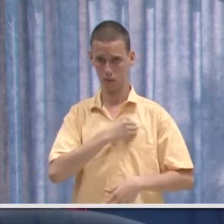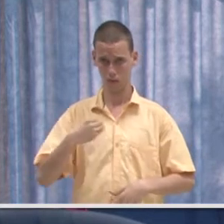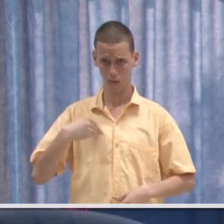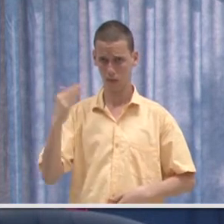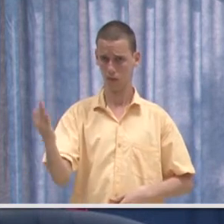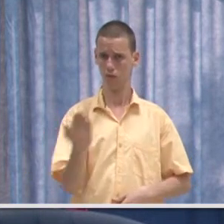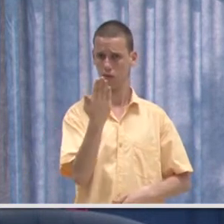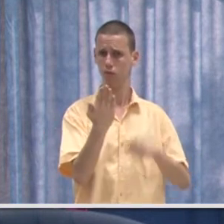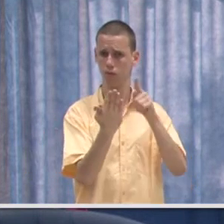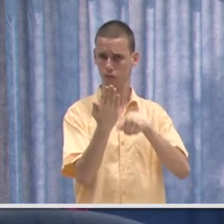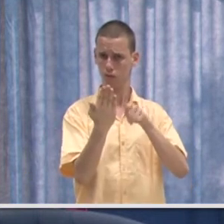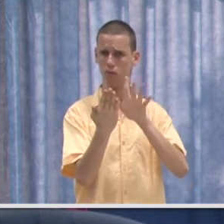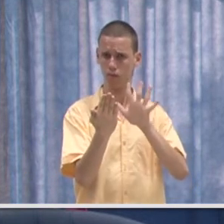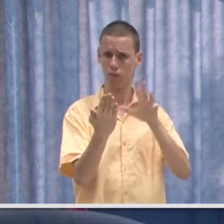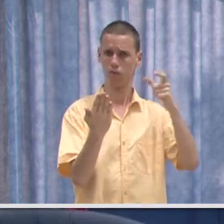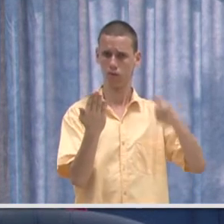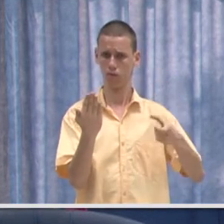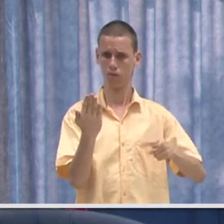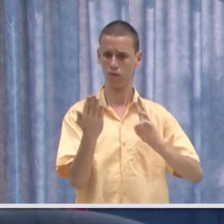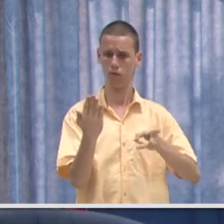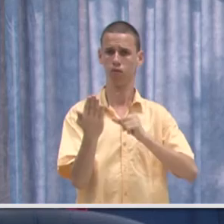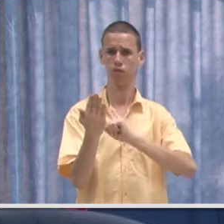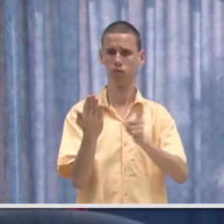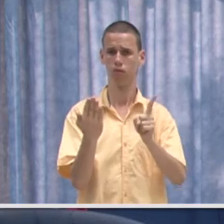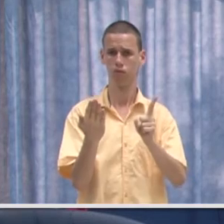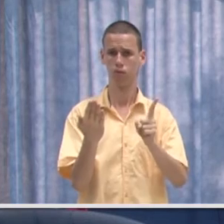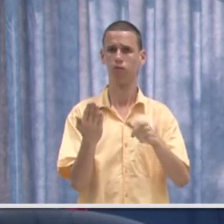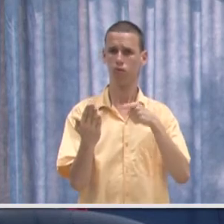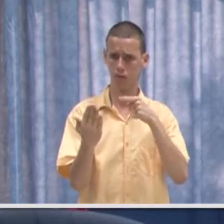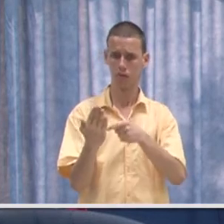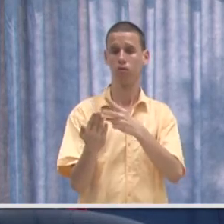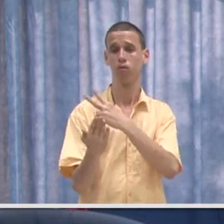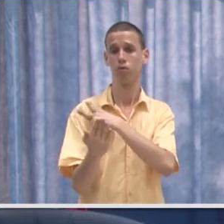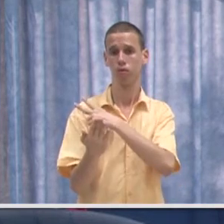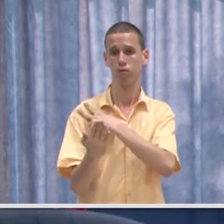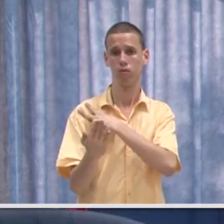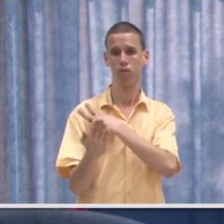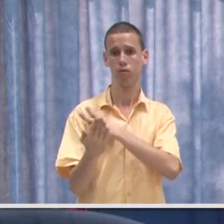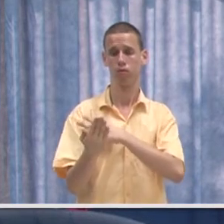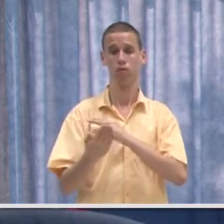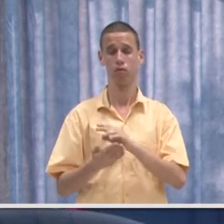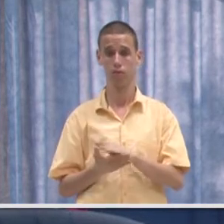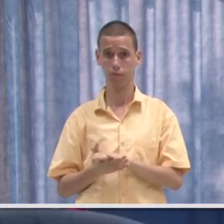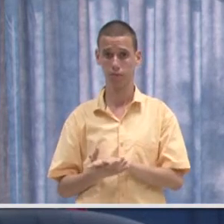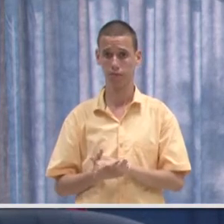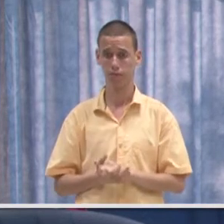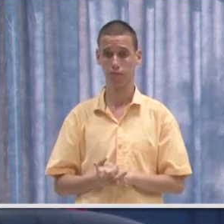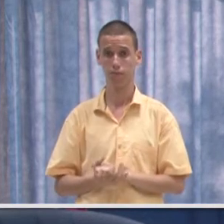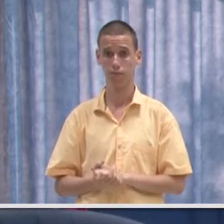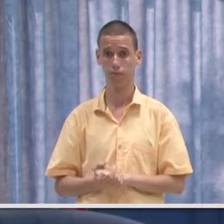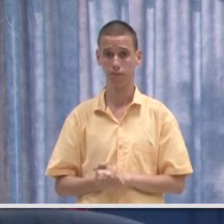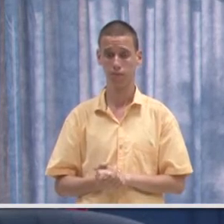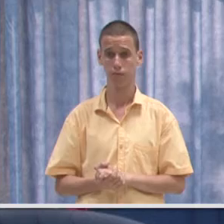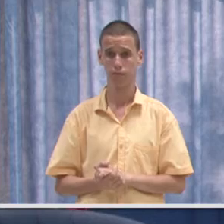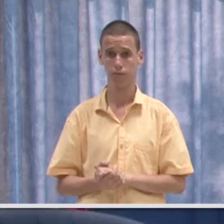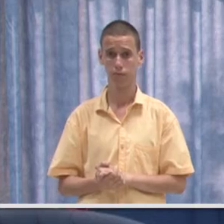5 person that we've picked et je peux retourner côté sa flight. Ça qui moi quand gagne à l'information. Si ça gagne faire ou bien ça pas gagne